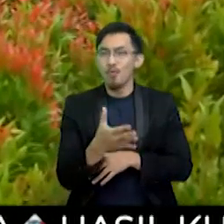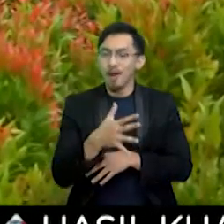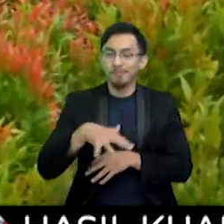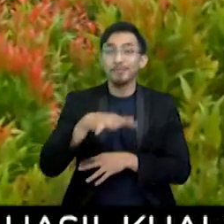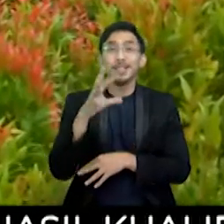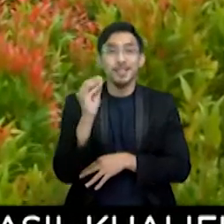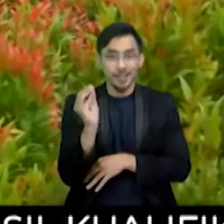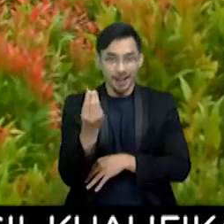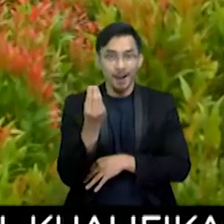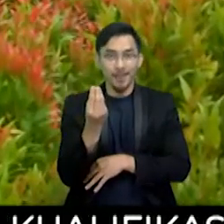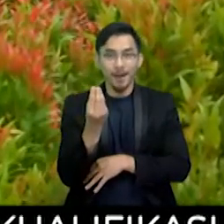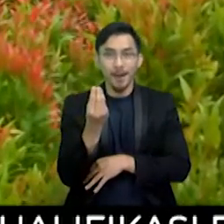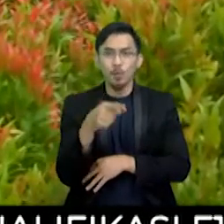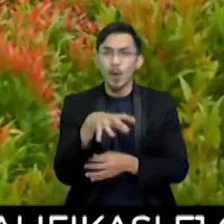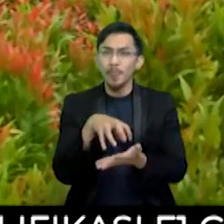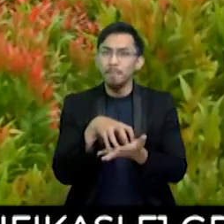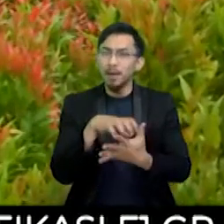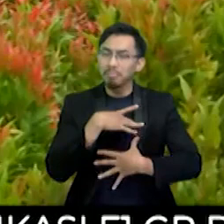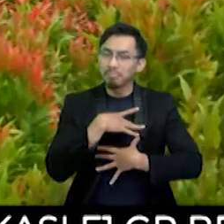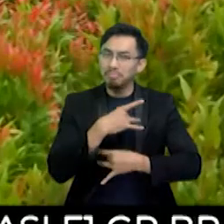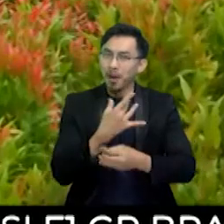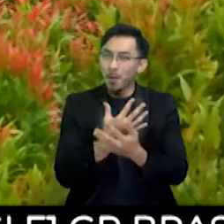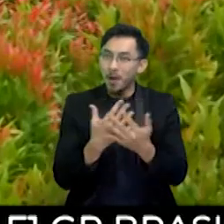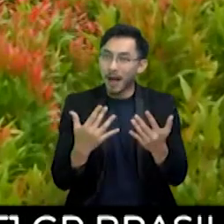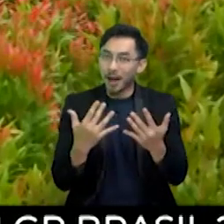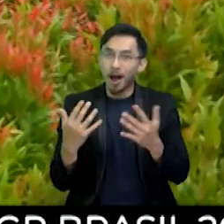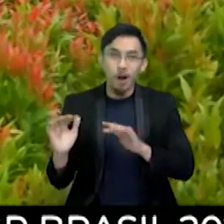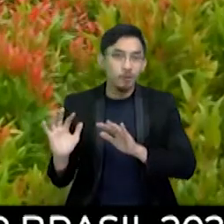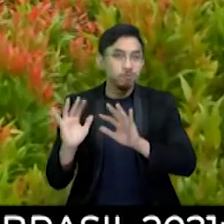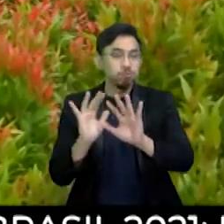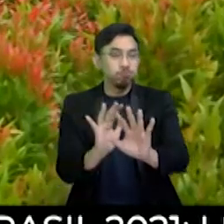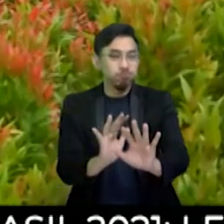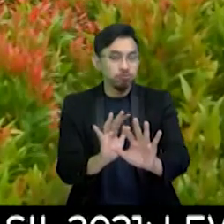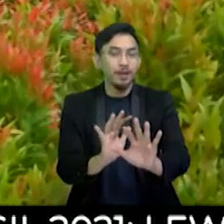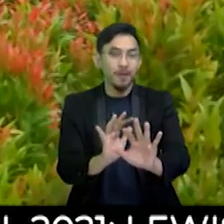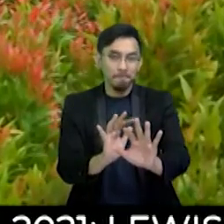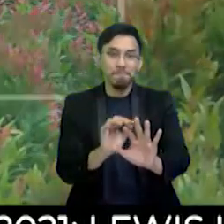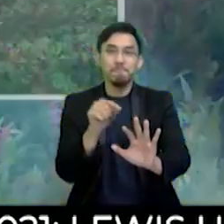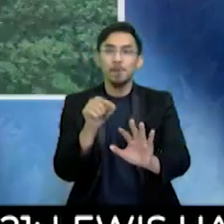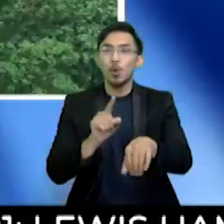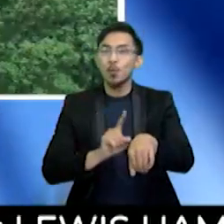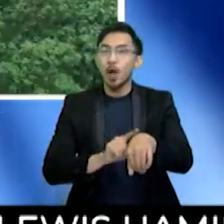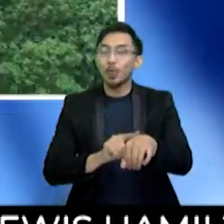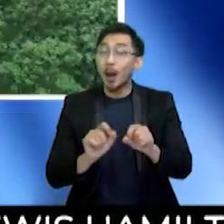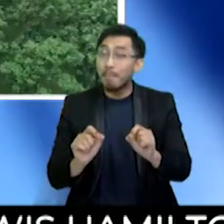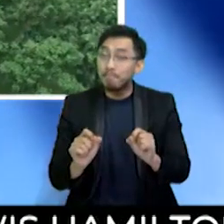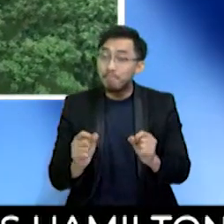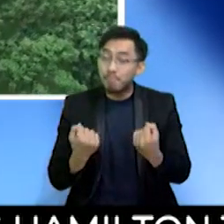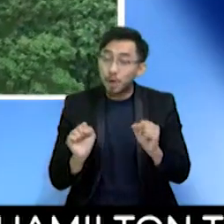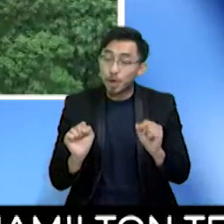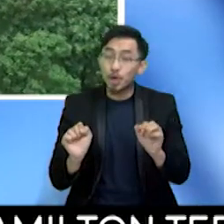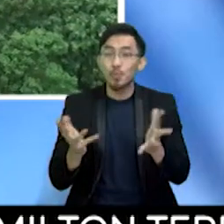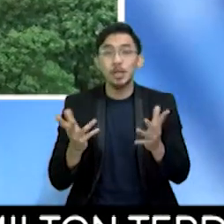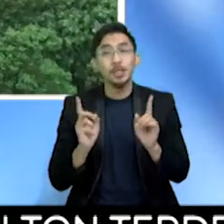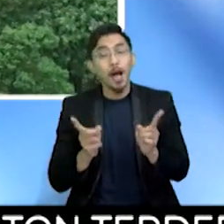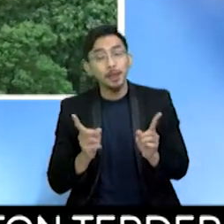menjadi tempat favorit bagi warga Jakarta untuk menghabiskan waktu libur ataupun akhir pekan. Salah satunya di tempat di mana